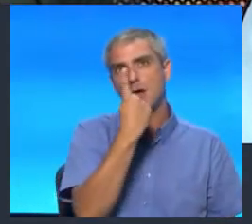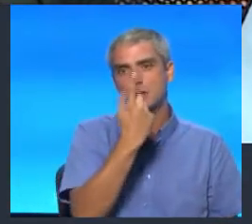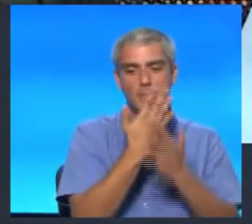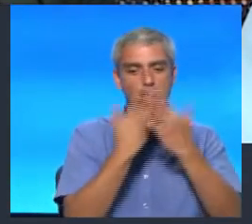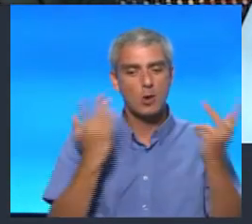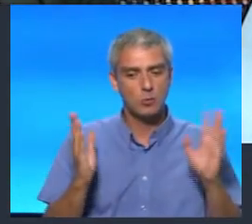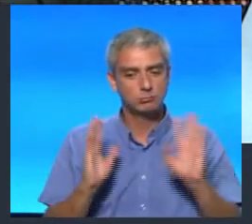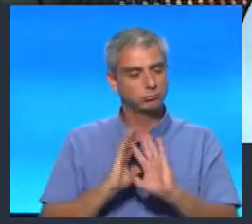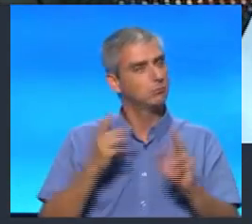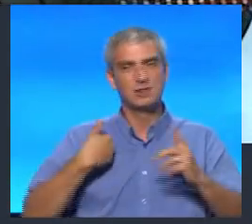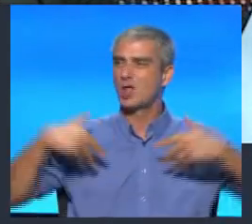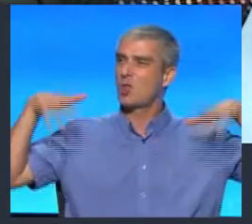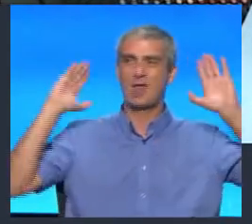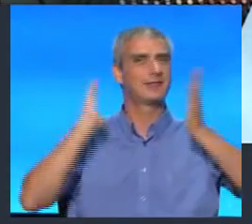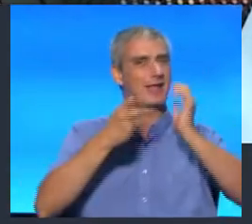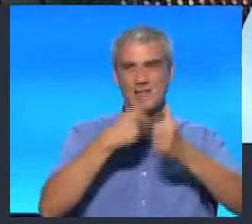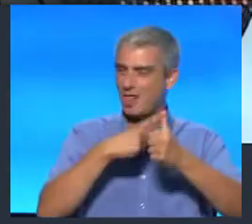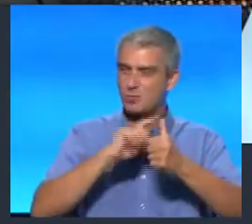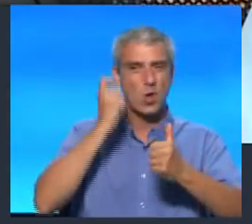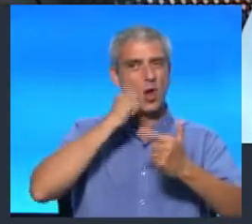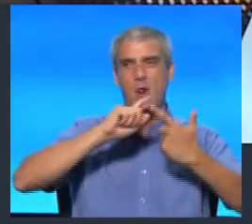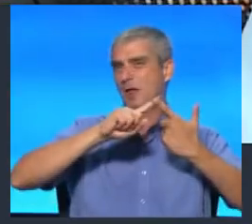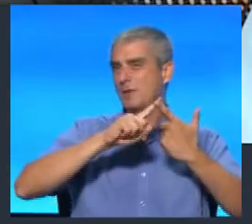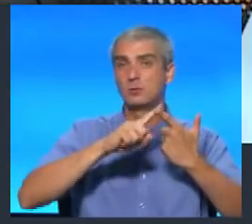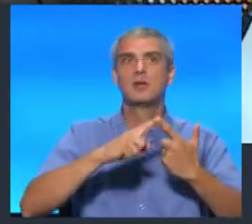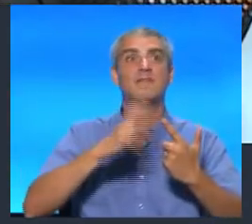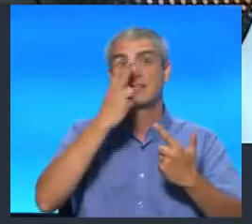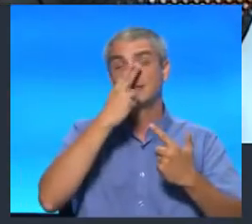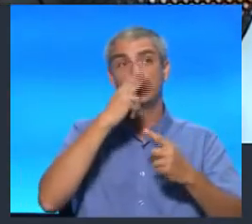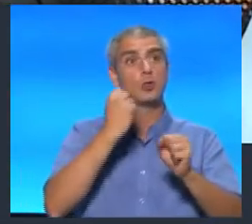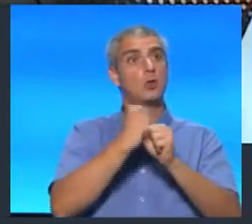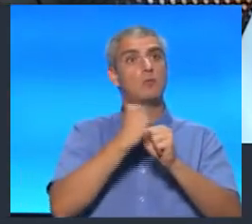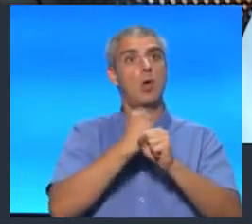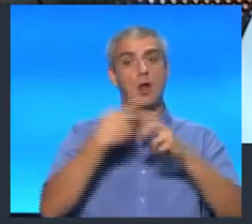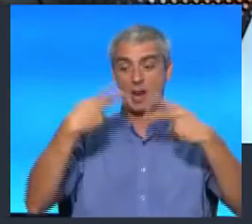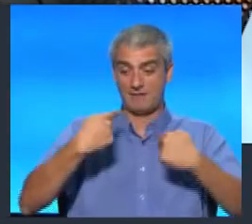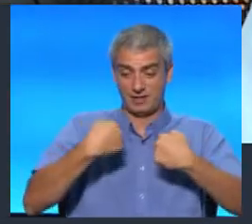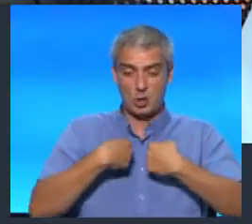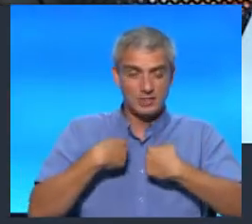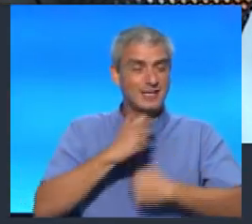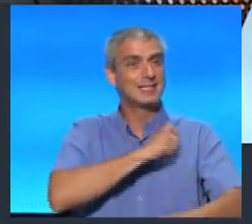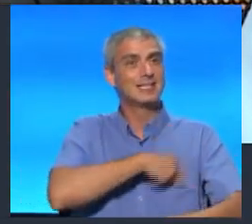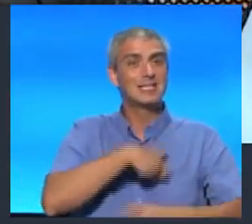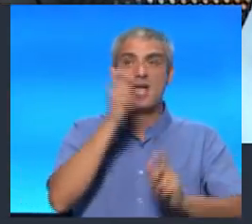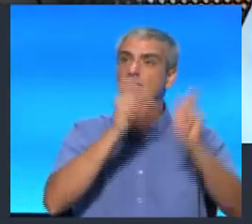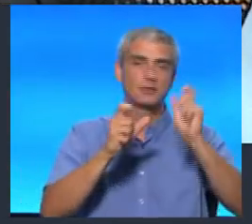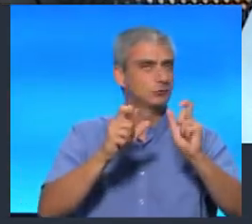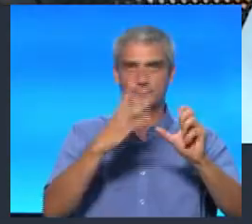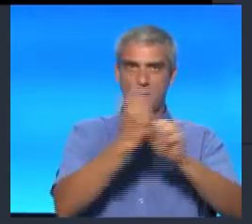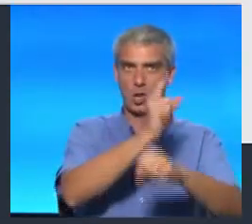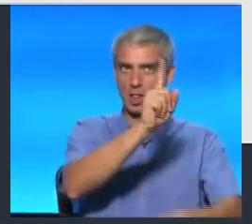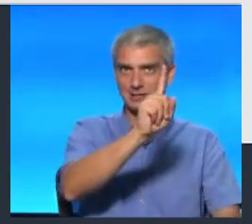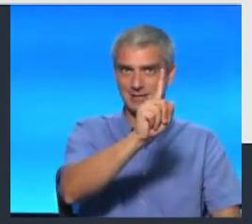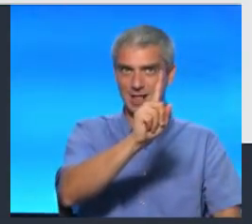שלא נכנה לא לאלימות, לא לבריונות, והניסיון פה להלך אימים עליי, על העירייה ועל התושבים, לא